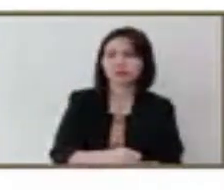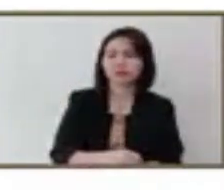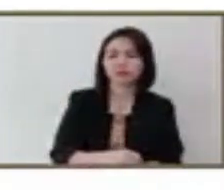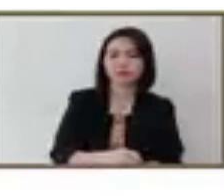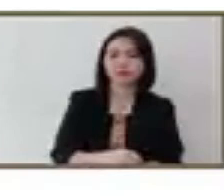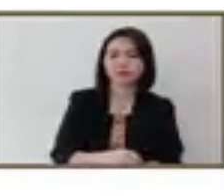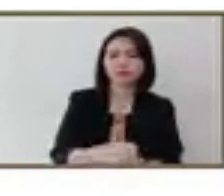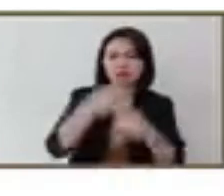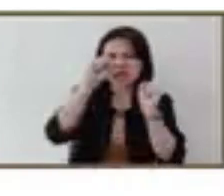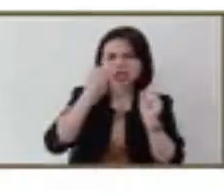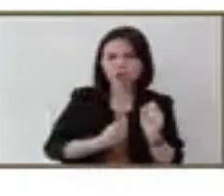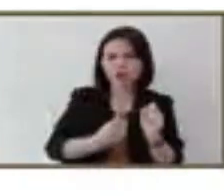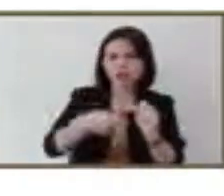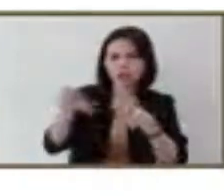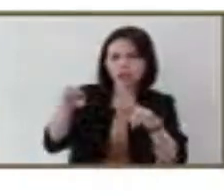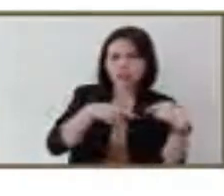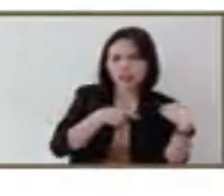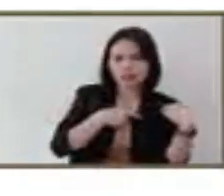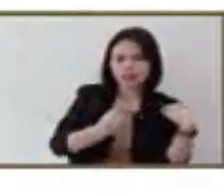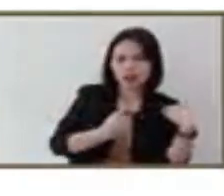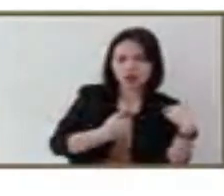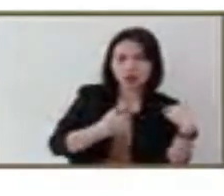Nalulungkot po ako sa nabalitaan ko para sa aking pamangkin.